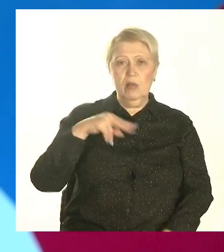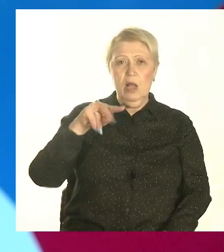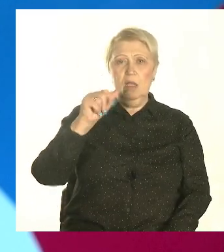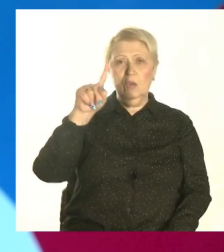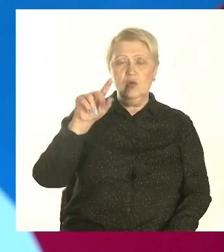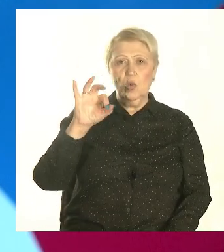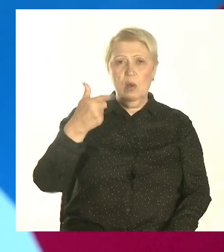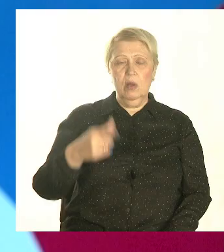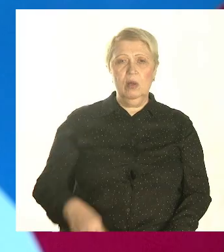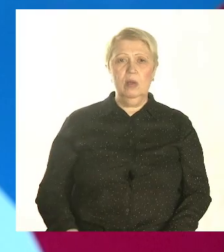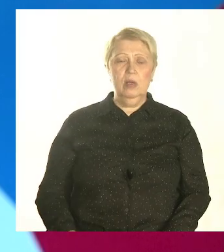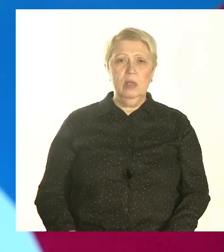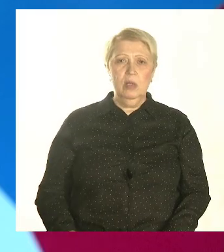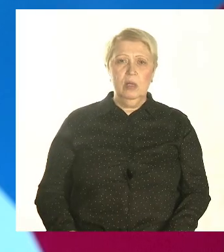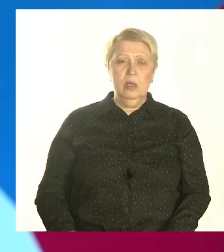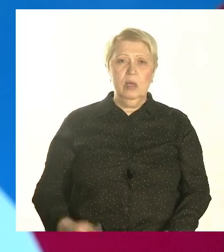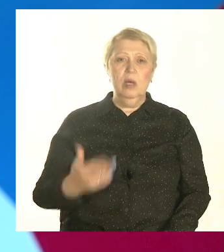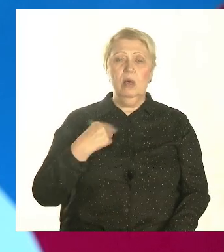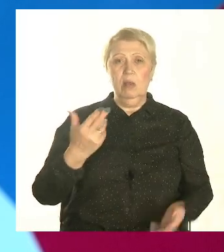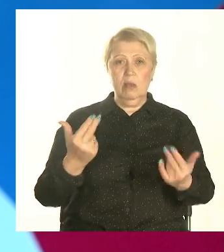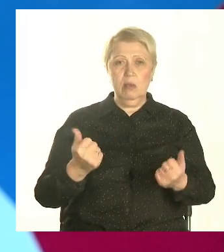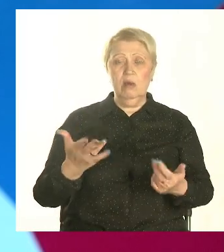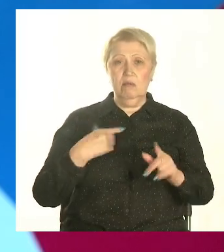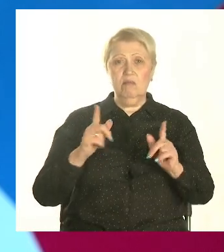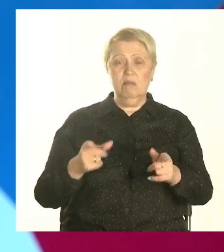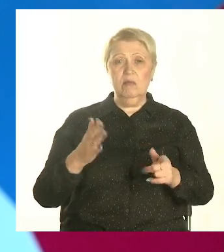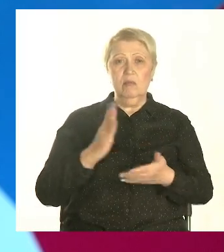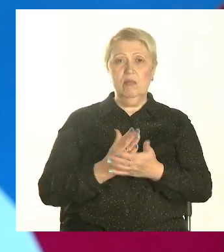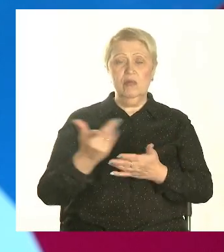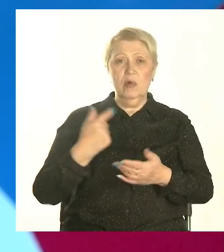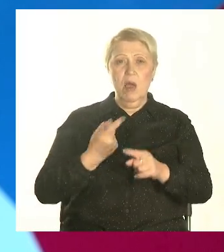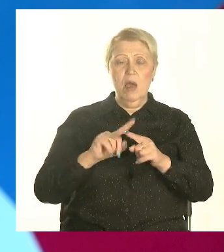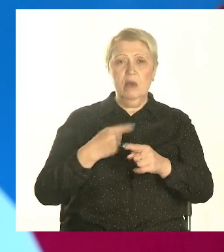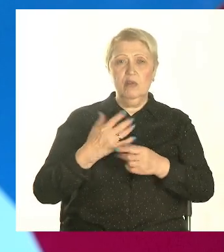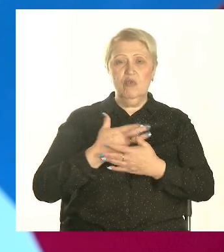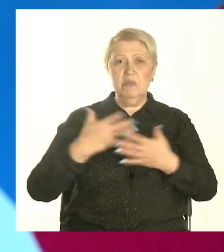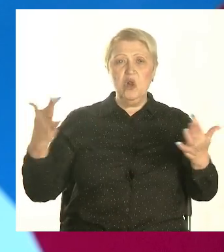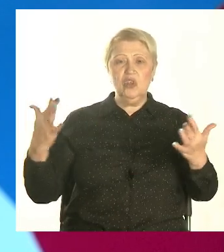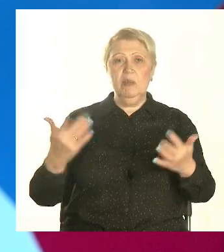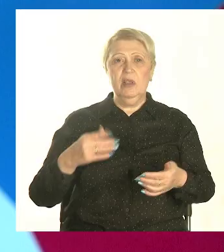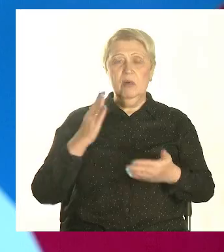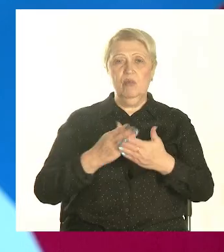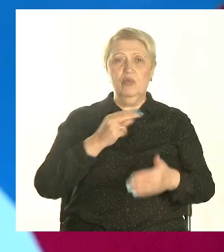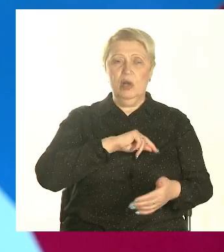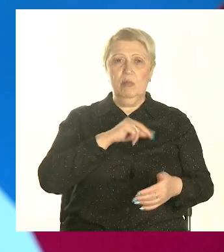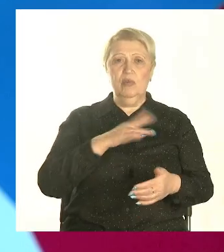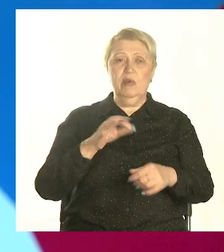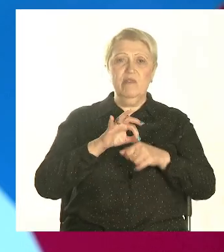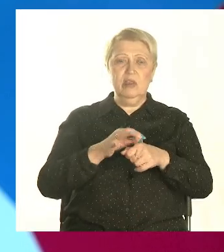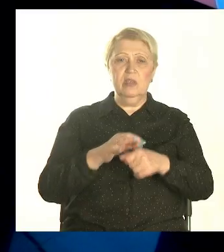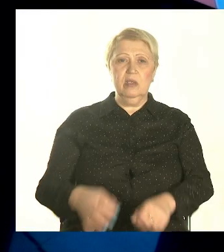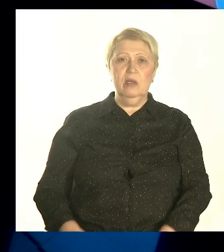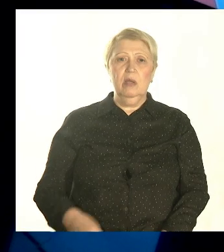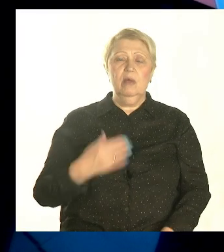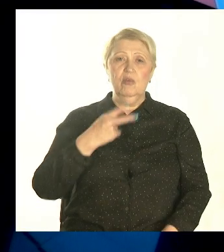Хабаровск, то, да, наверное, это действительно теперь масштабнее еще это все будет работа вестись. Ну, посмотрим, как